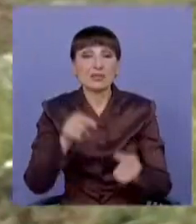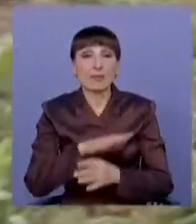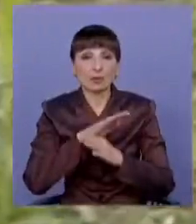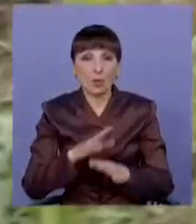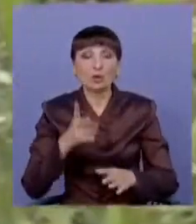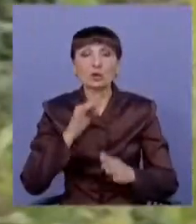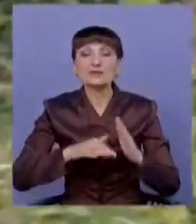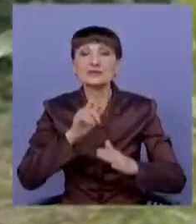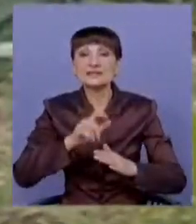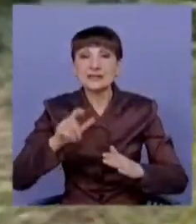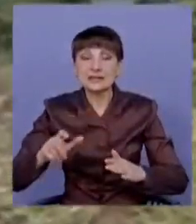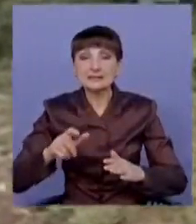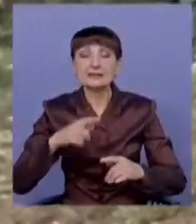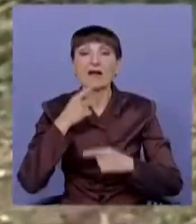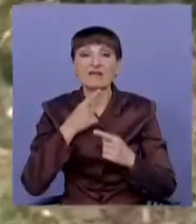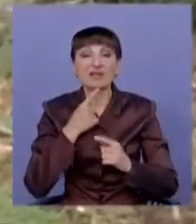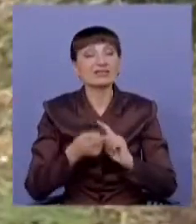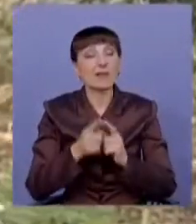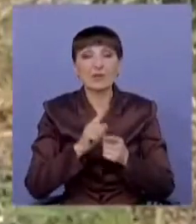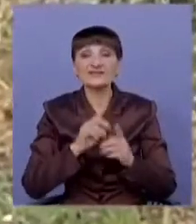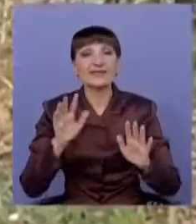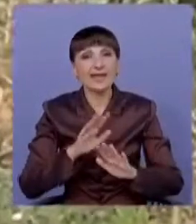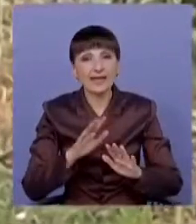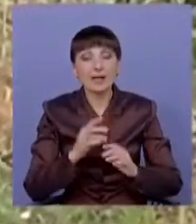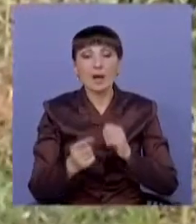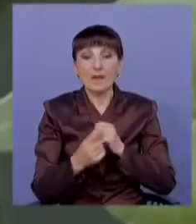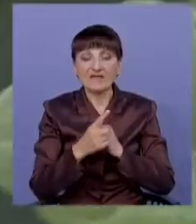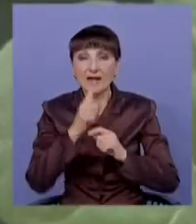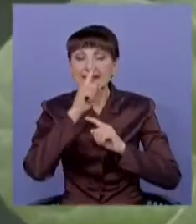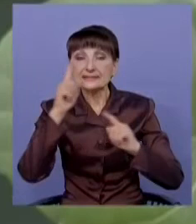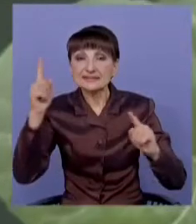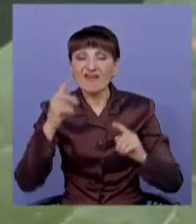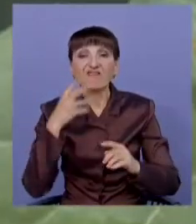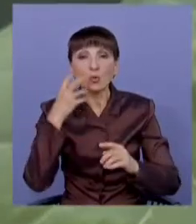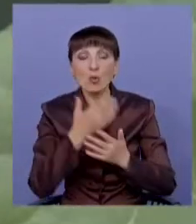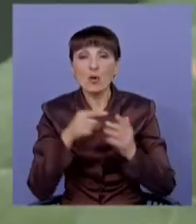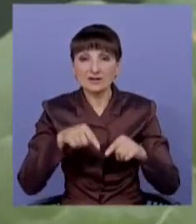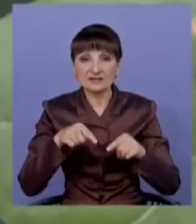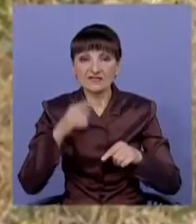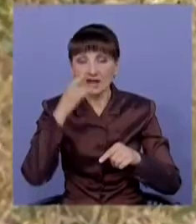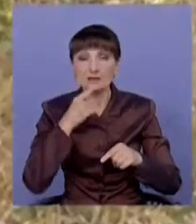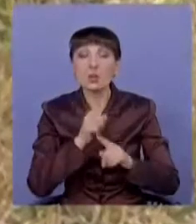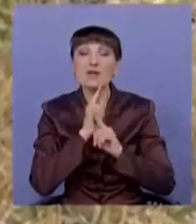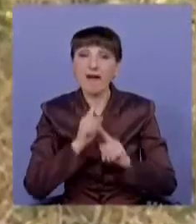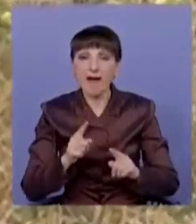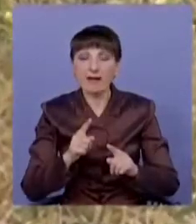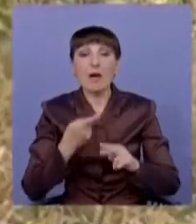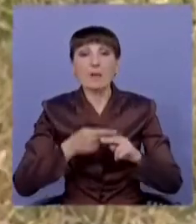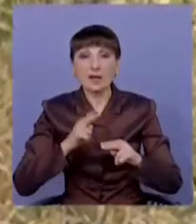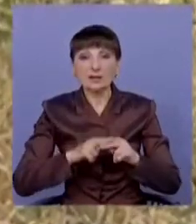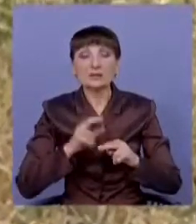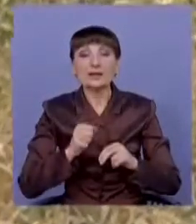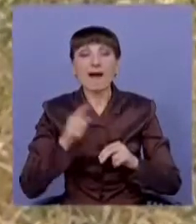Однако специалисты этой отрасли, напротив, говорят, что появление экзотических фруктов в местности явление уникальное, потому как